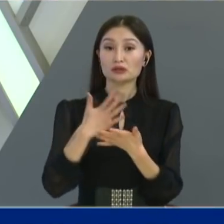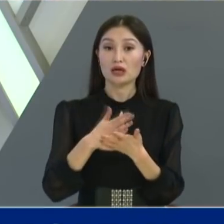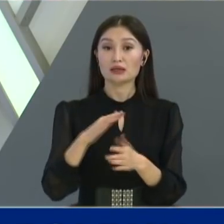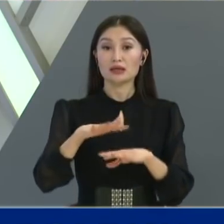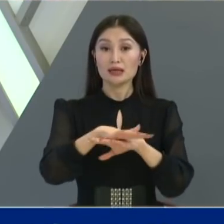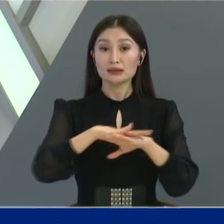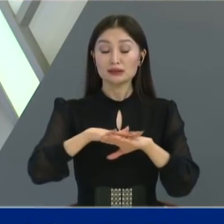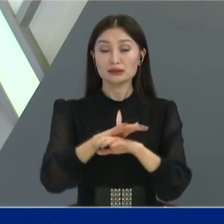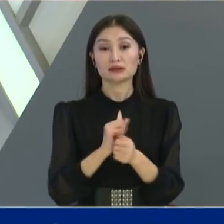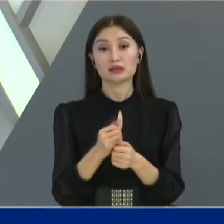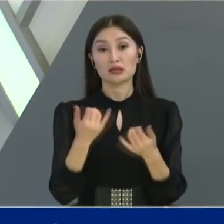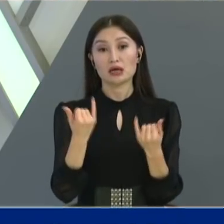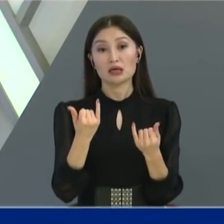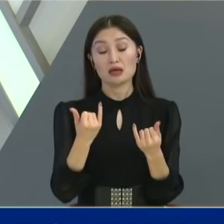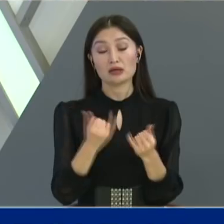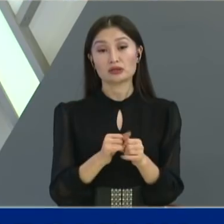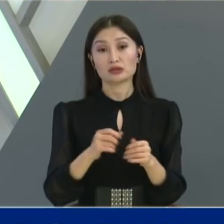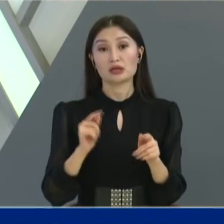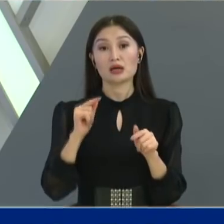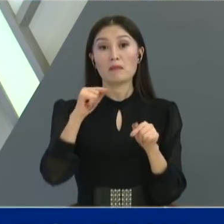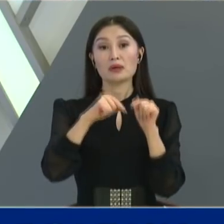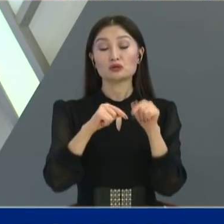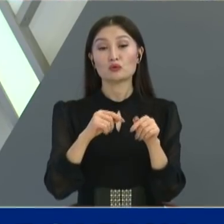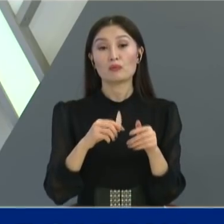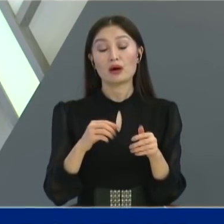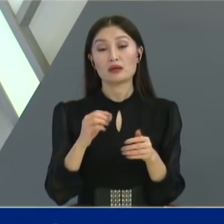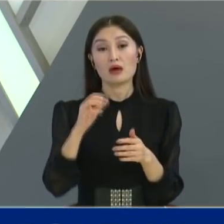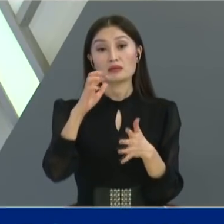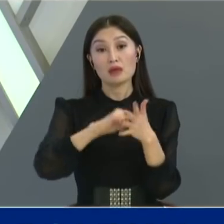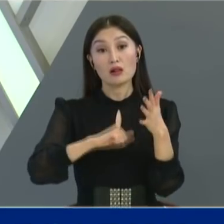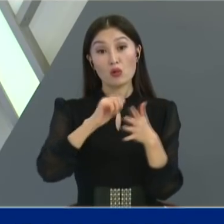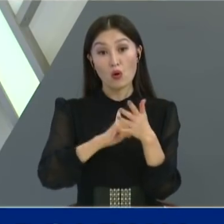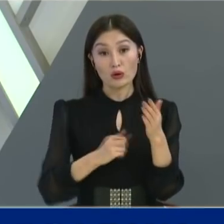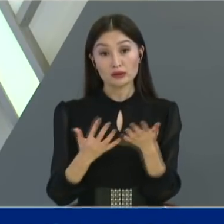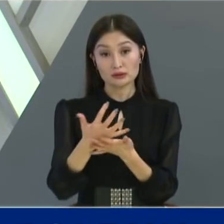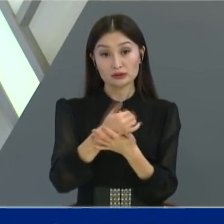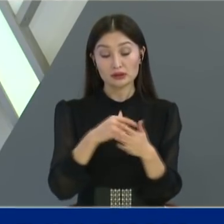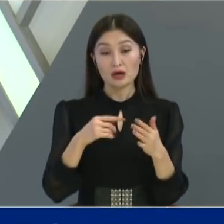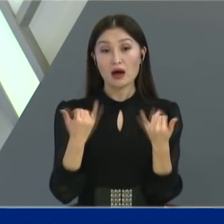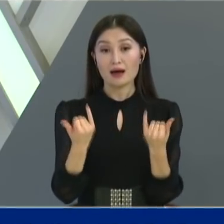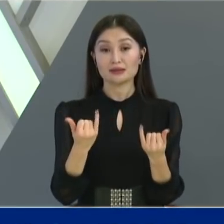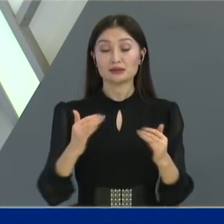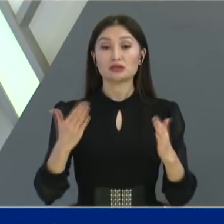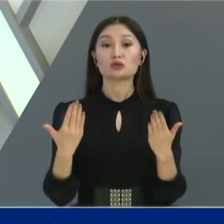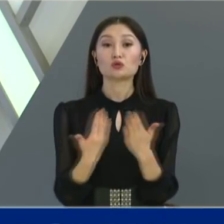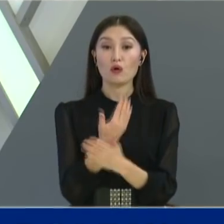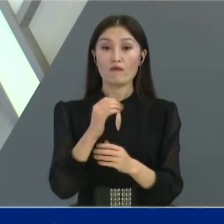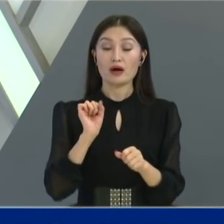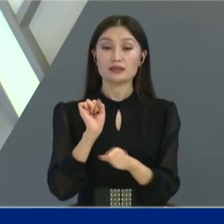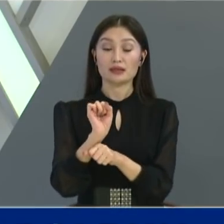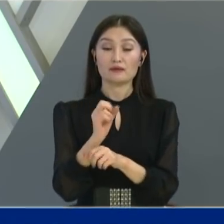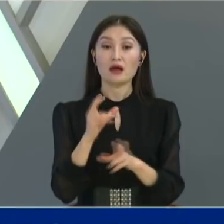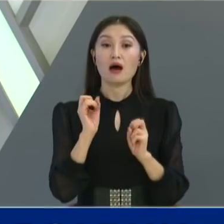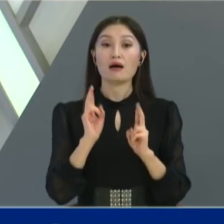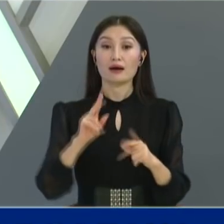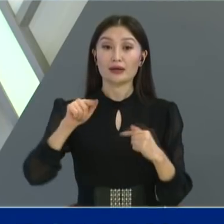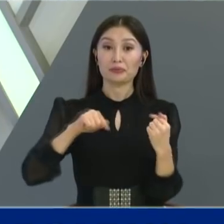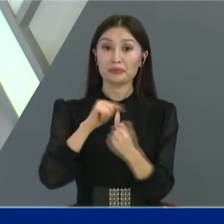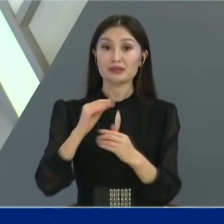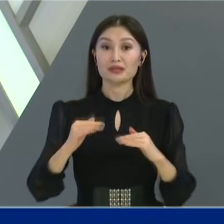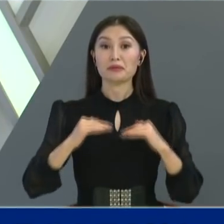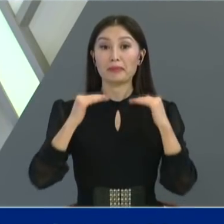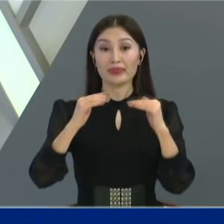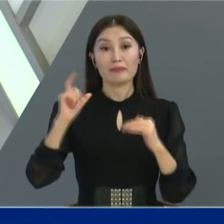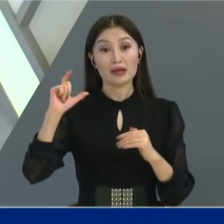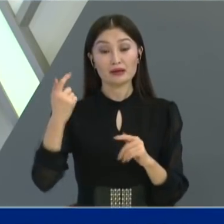бороться с пандемией, начали поступать налоги. Но в связи с текущей ситуацией все снова остановилось, в то время как бизнес поднимает